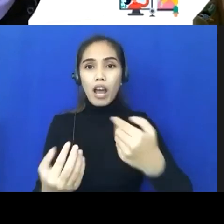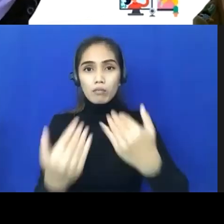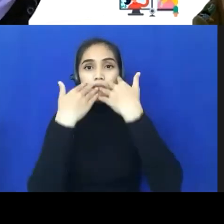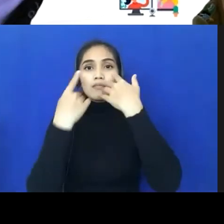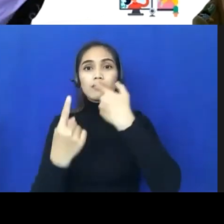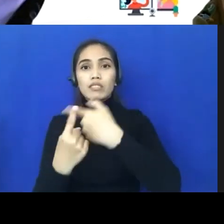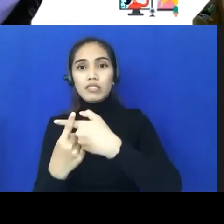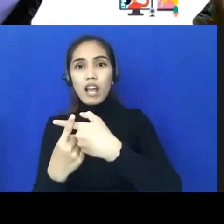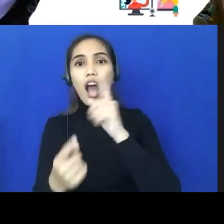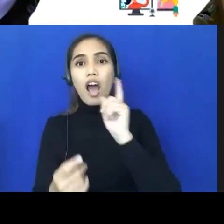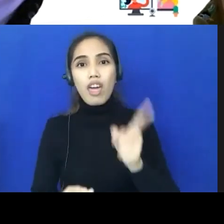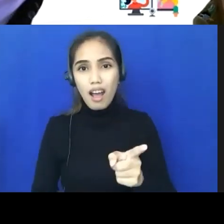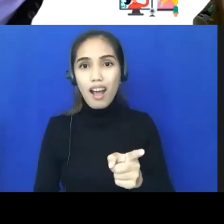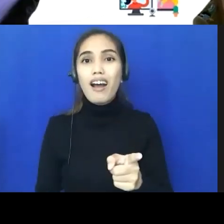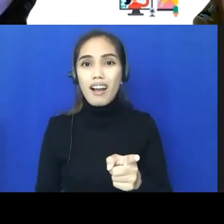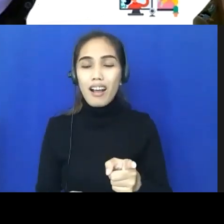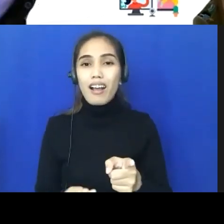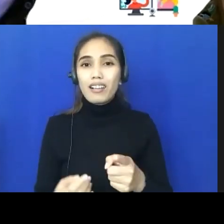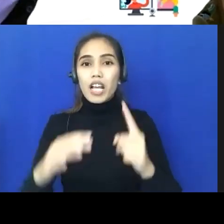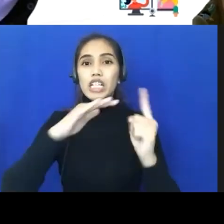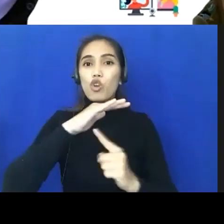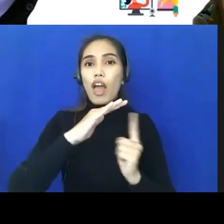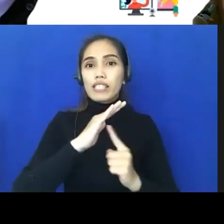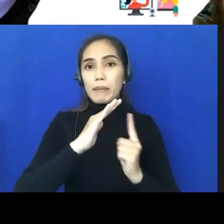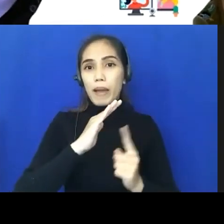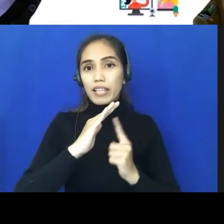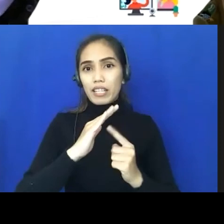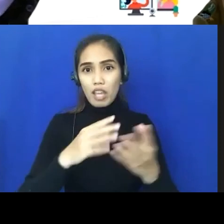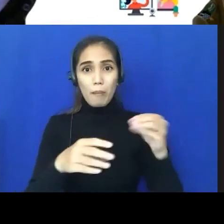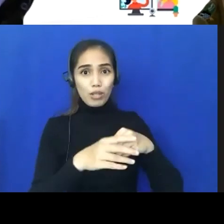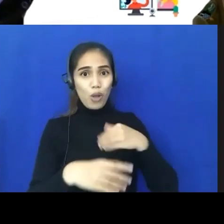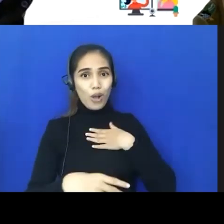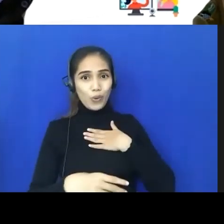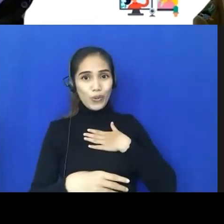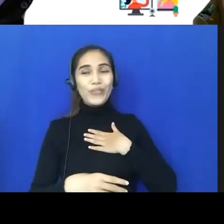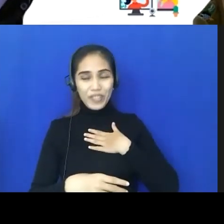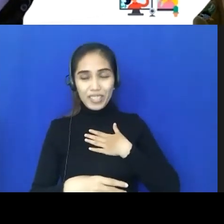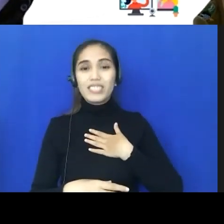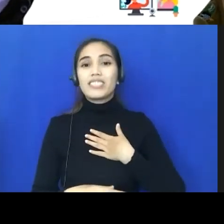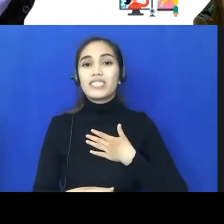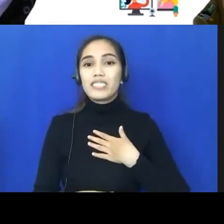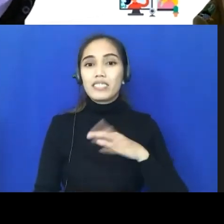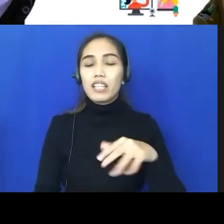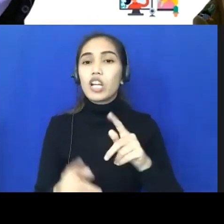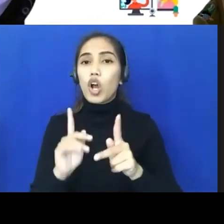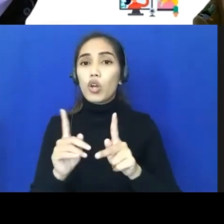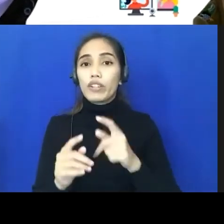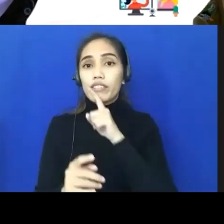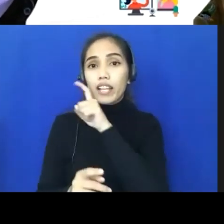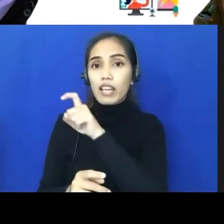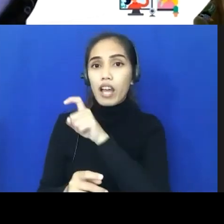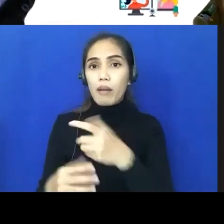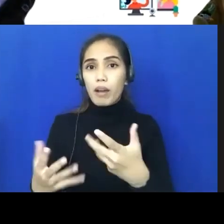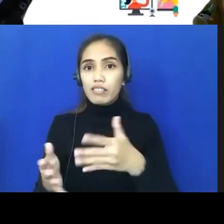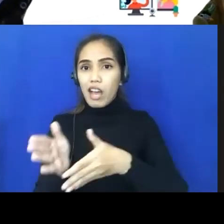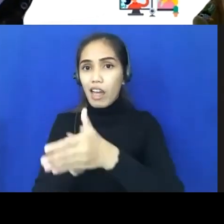mengalami COVID-nya sendiri, isoman gitulah, termasuk saya gitu ya. Jadinya kalau ditanya apakah jalan atau